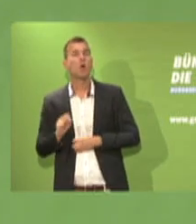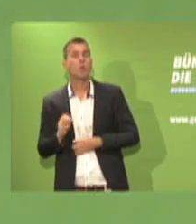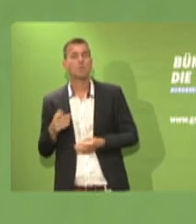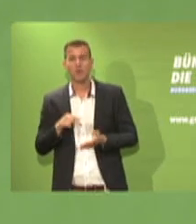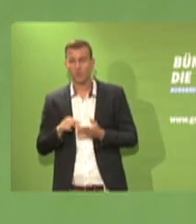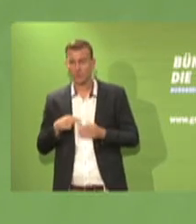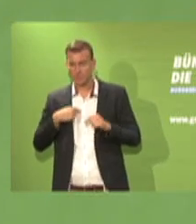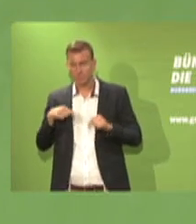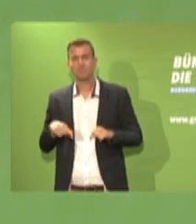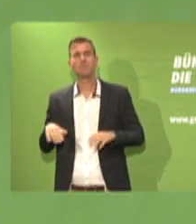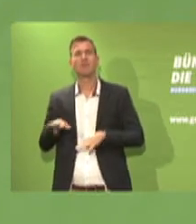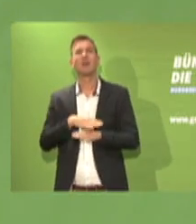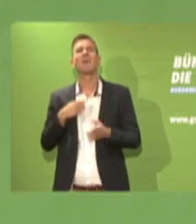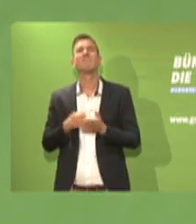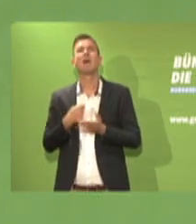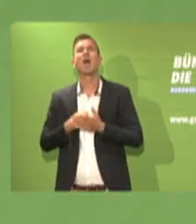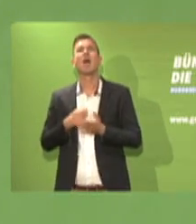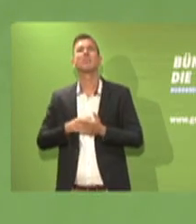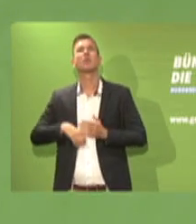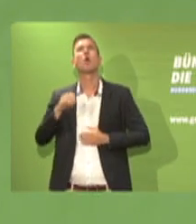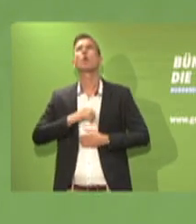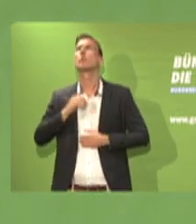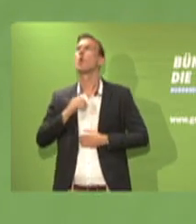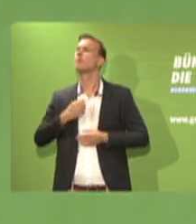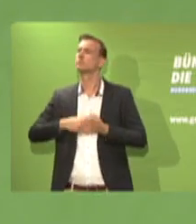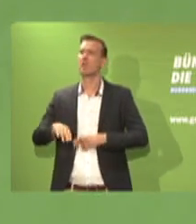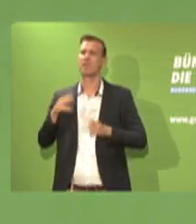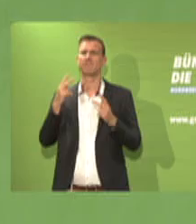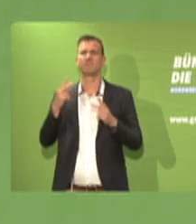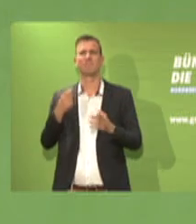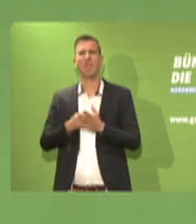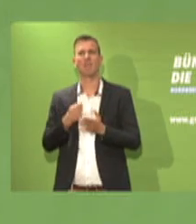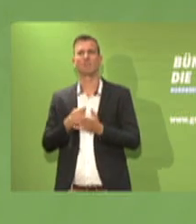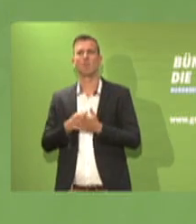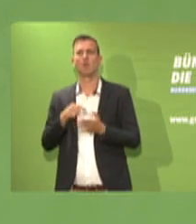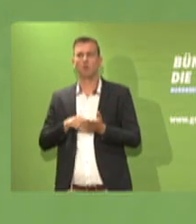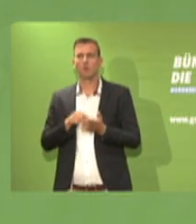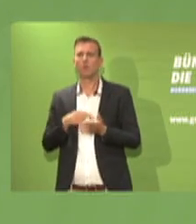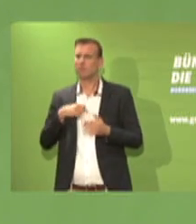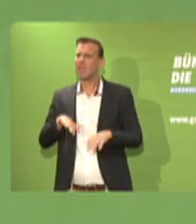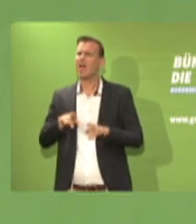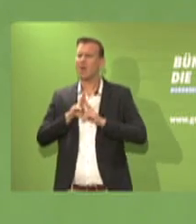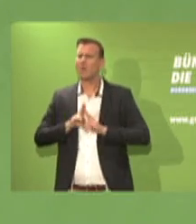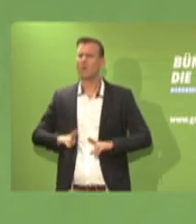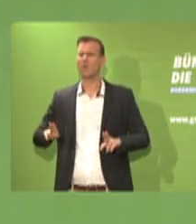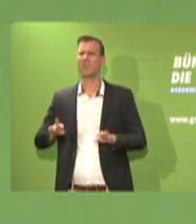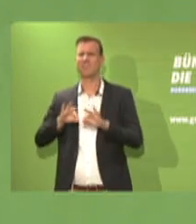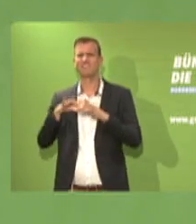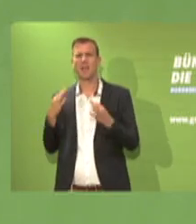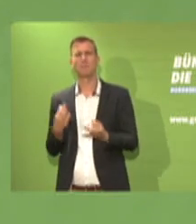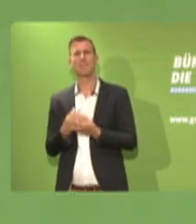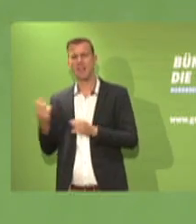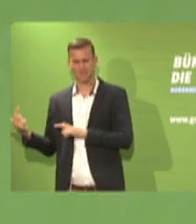hier einen Wert habe, der ökonomisch in Wert zu setzen ist und der jetzt wertvoll wird, weil ich habe Ruhe hier. Hier kommen Familien hin,